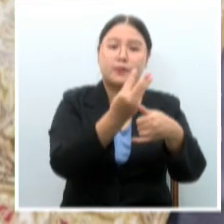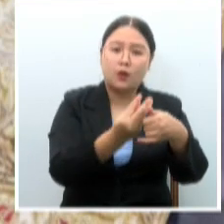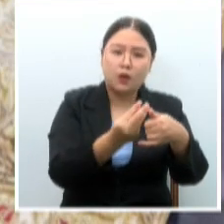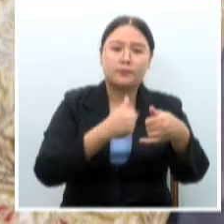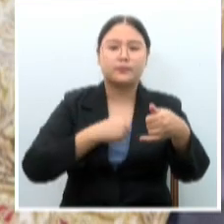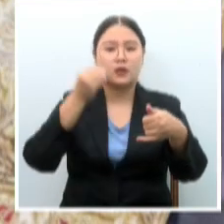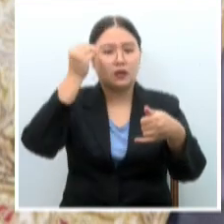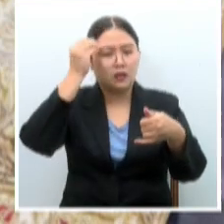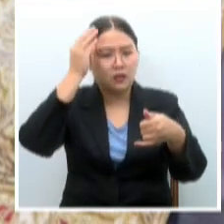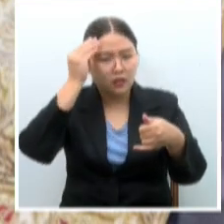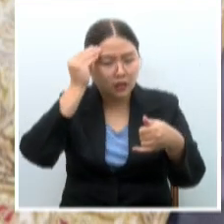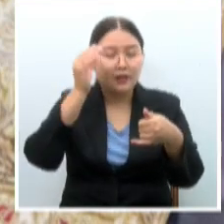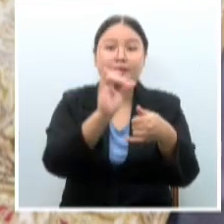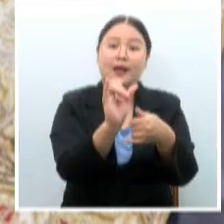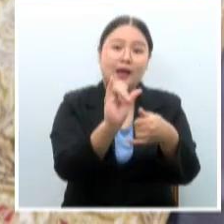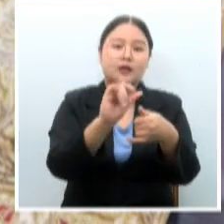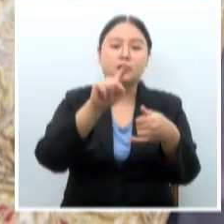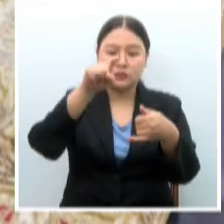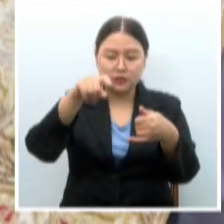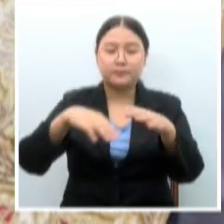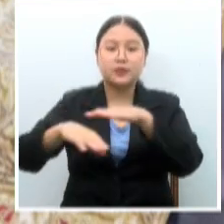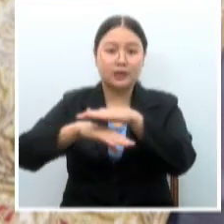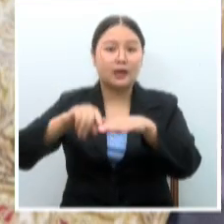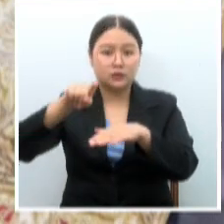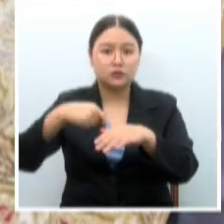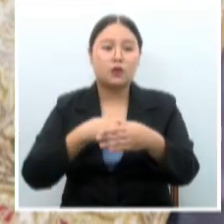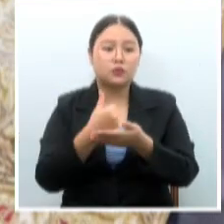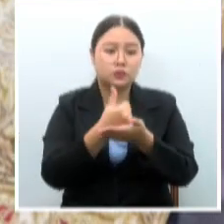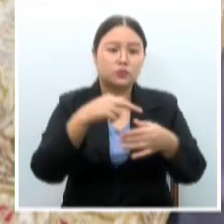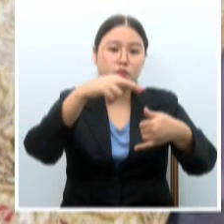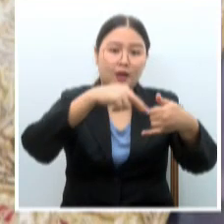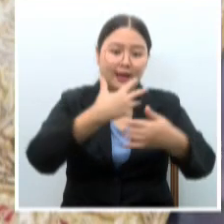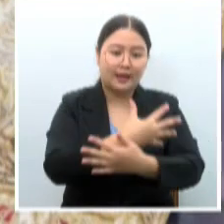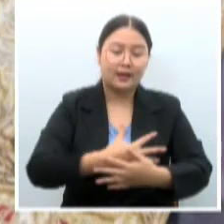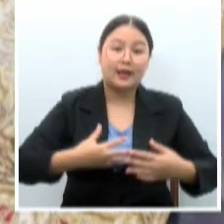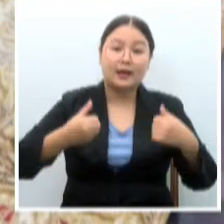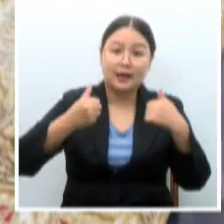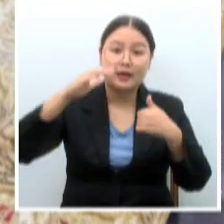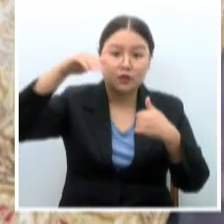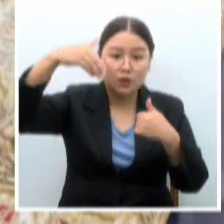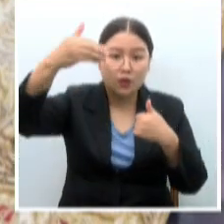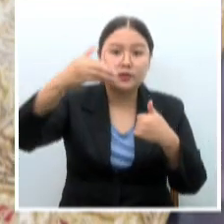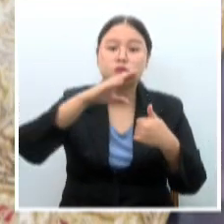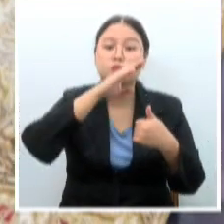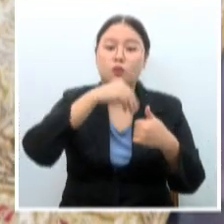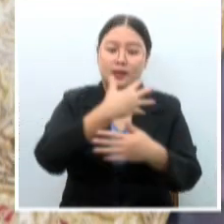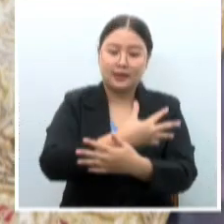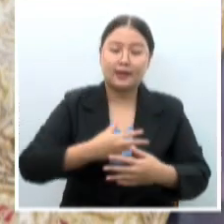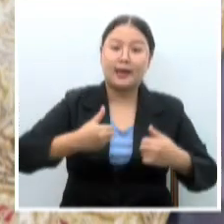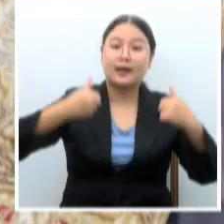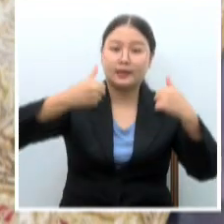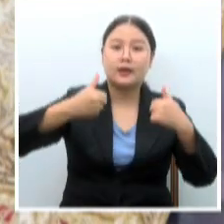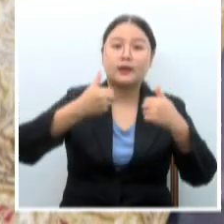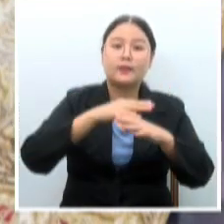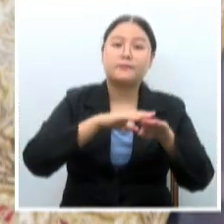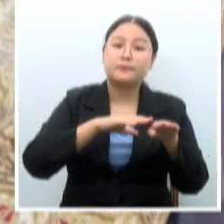าปัจจัยพื้นฐานในด้านสุขภาพและอนามัยก่อนเด็กก็จะไม่สามารถมีความพร้อมสำหรับการพัฒน